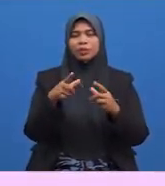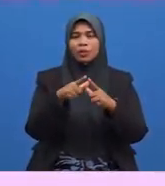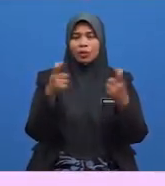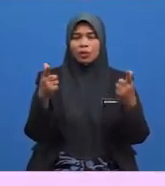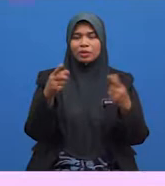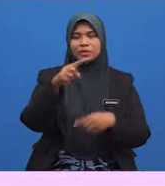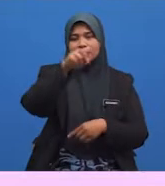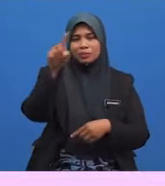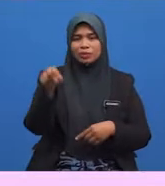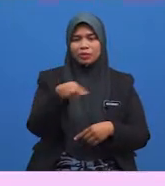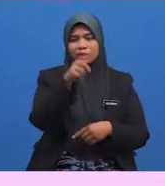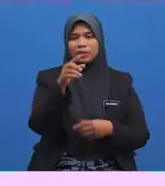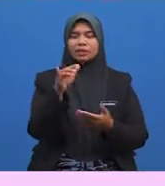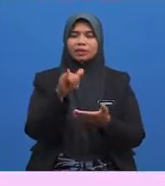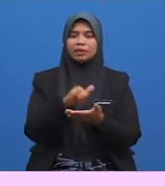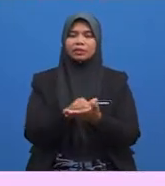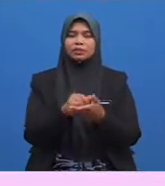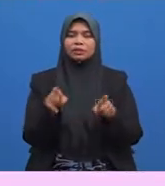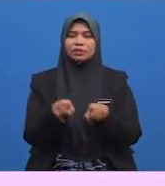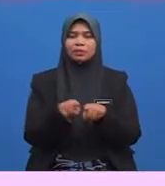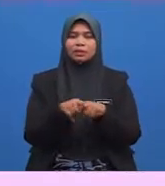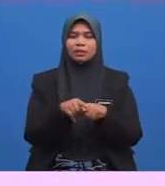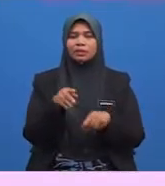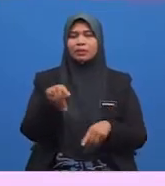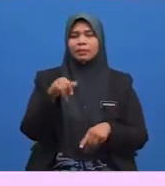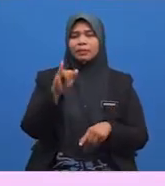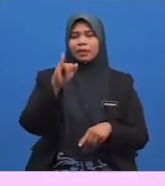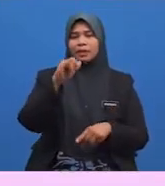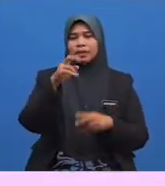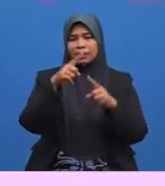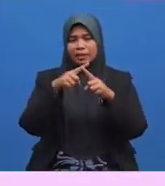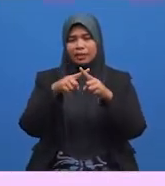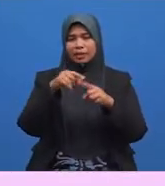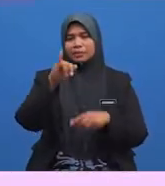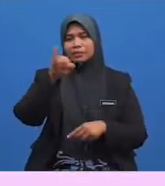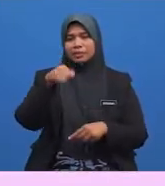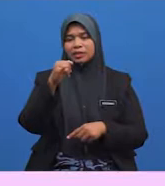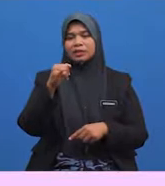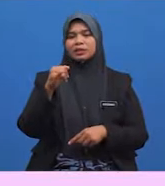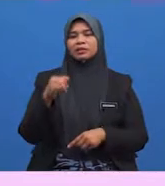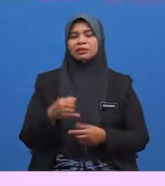luas bulatan iaitu sama dengan pi darab jejari kuasa 2.